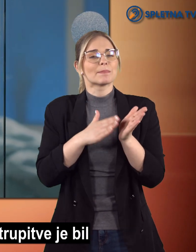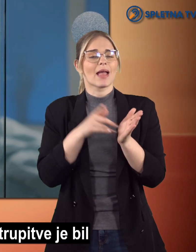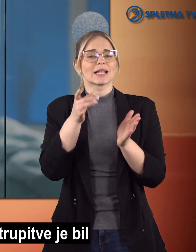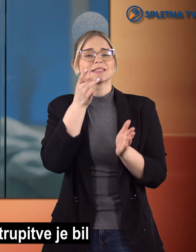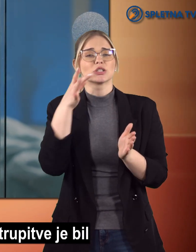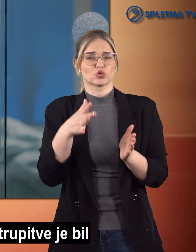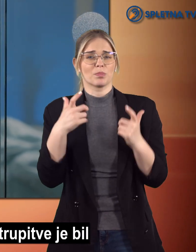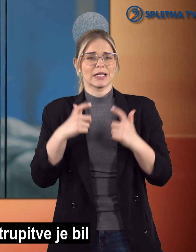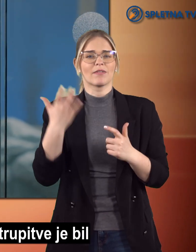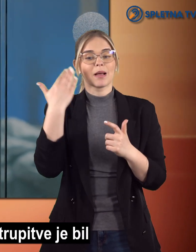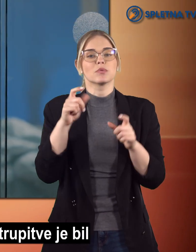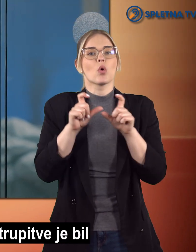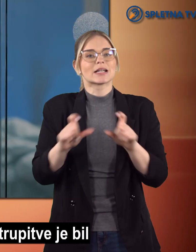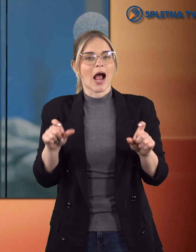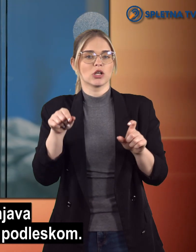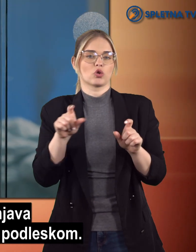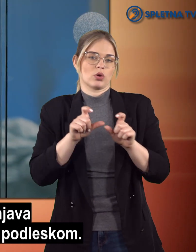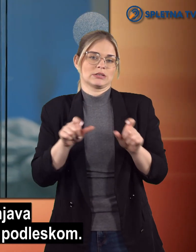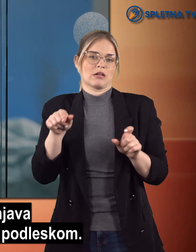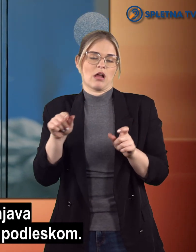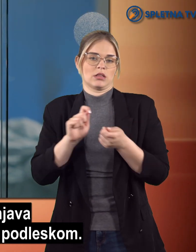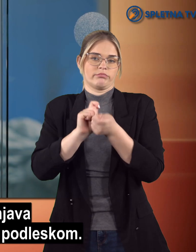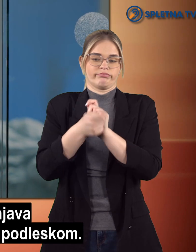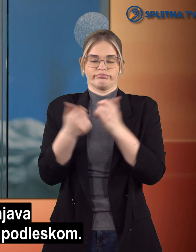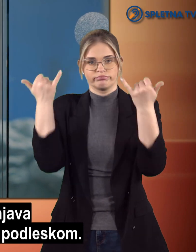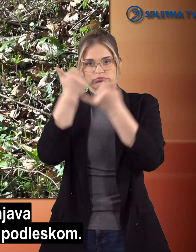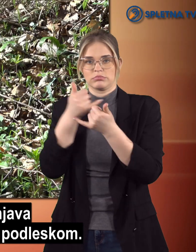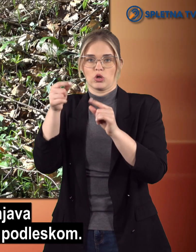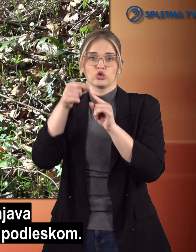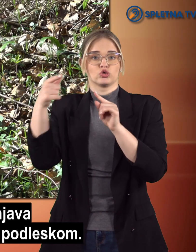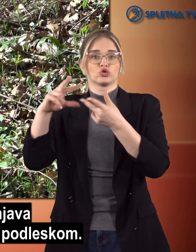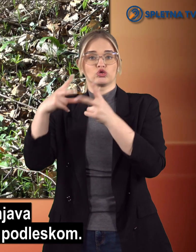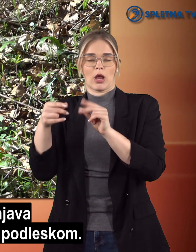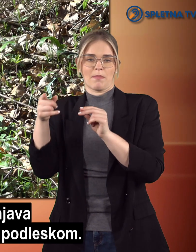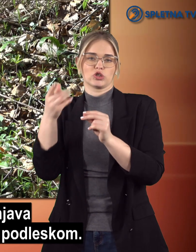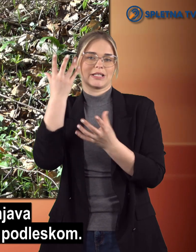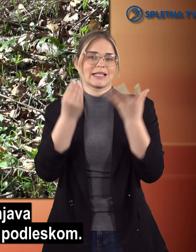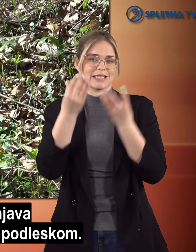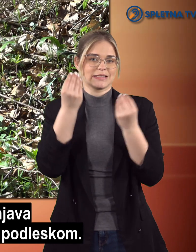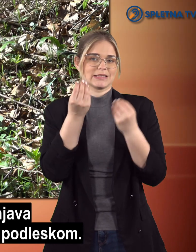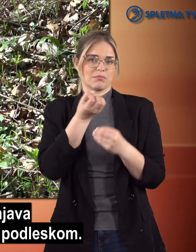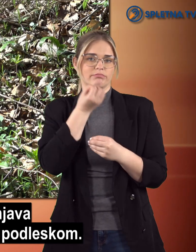Pri vseh primerih zastrupitve je bil razlog zamenjava čemaža z jesenskim podleskom.